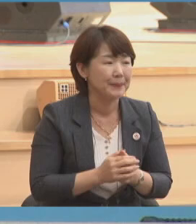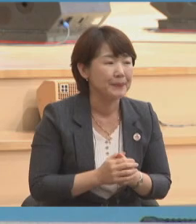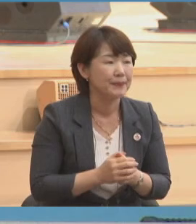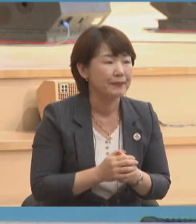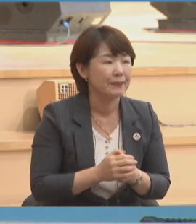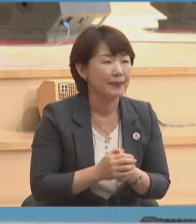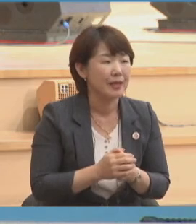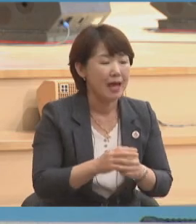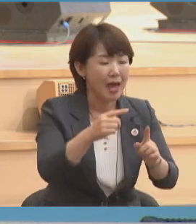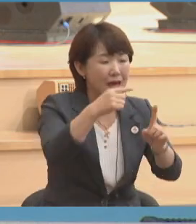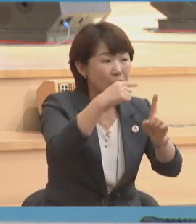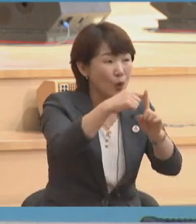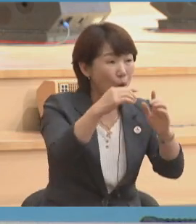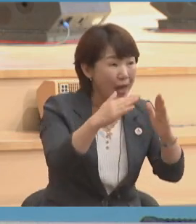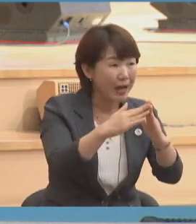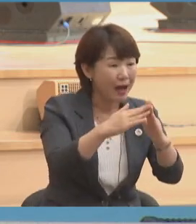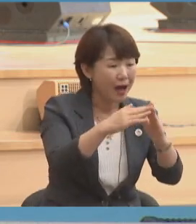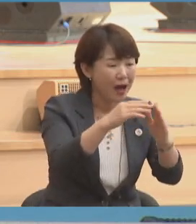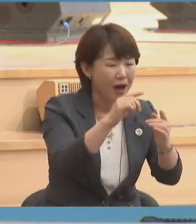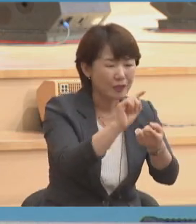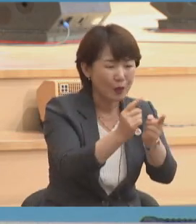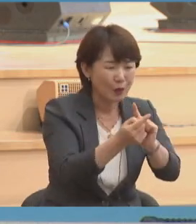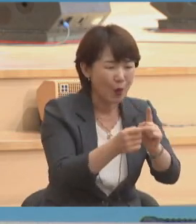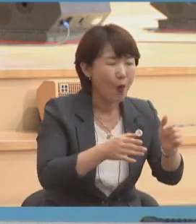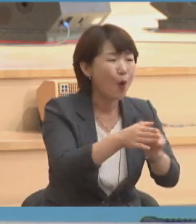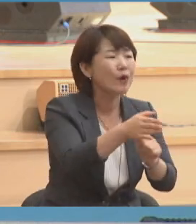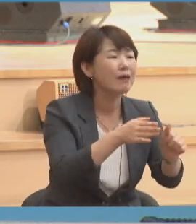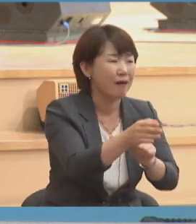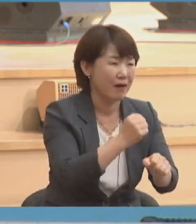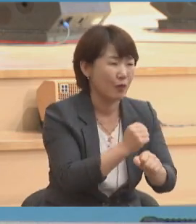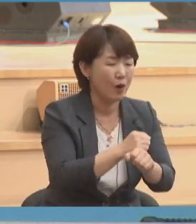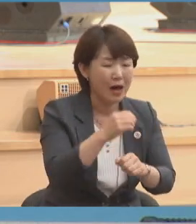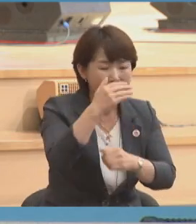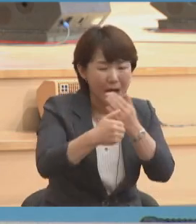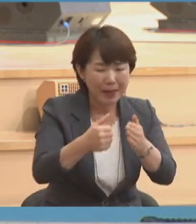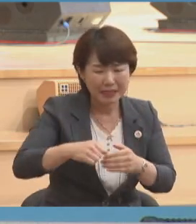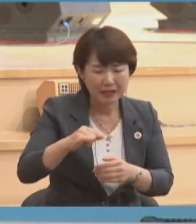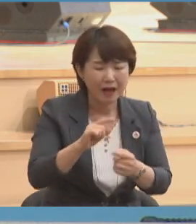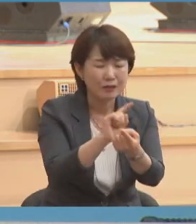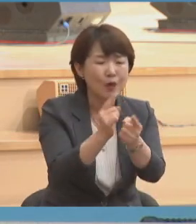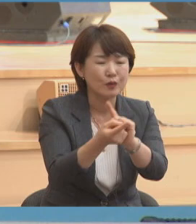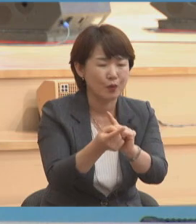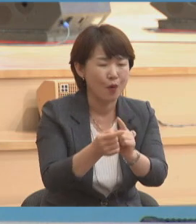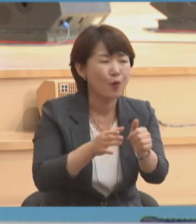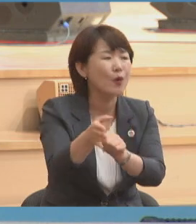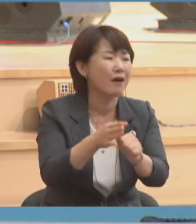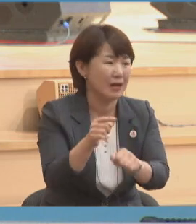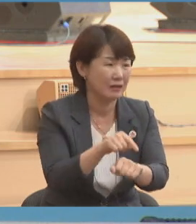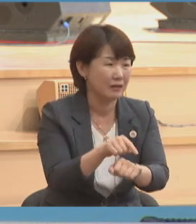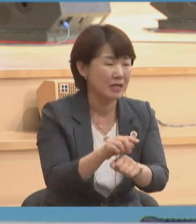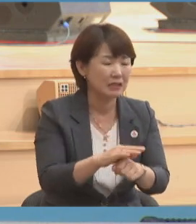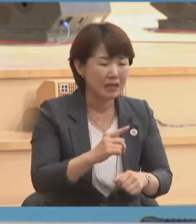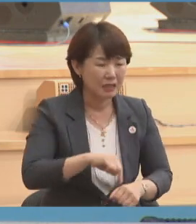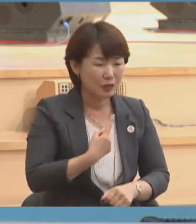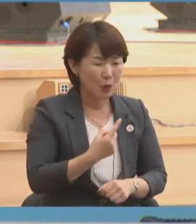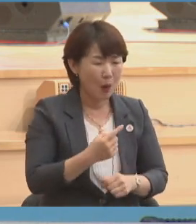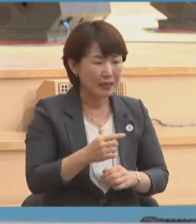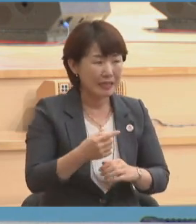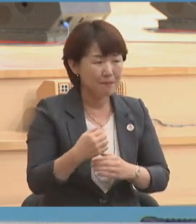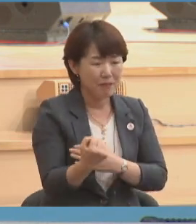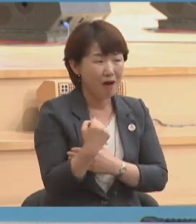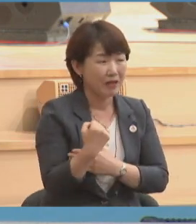여러분, 교회가 교회를 공격하는, 하나님의 자녀가 하나님의 자녀를 공격하는 자가 면역 질환을 일으키지